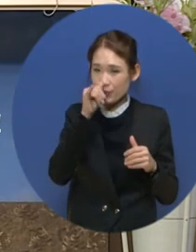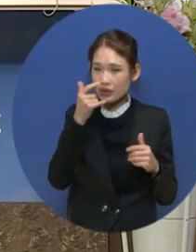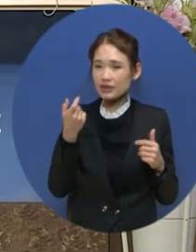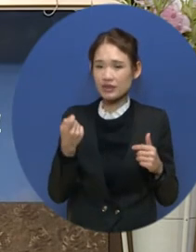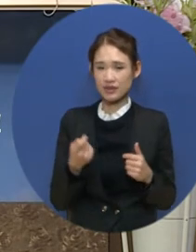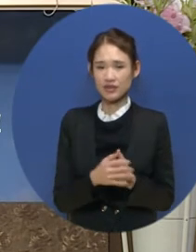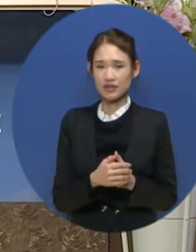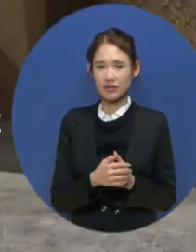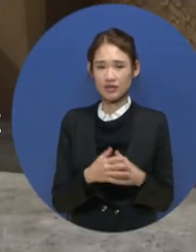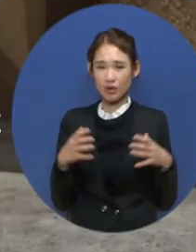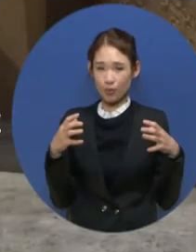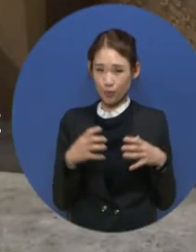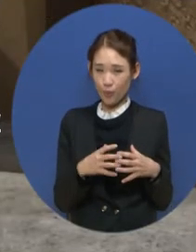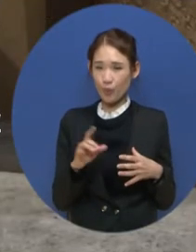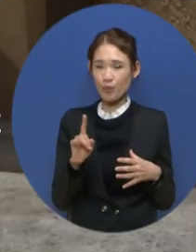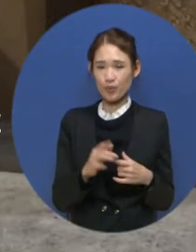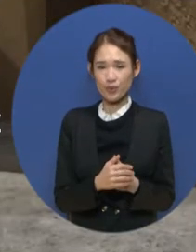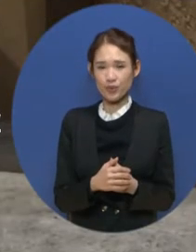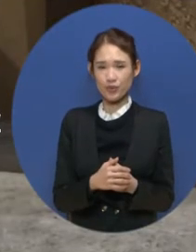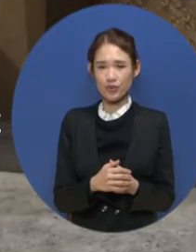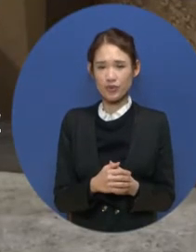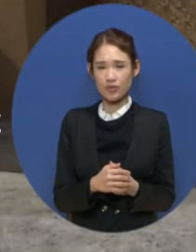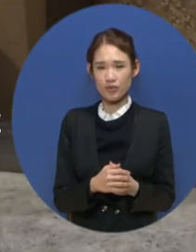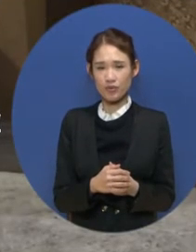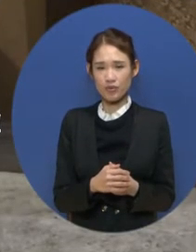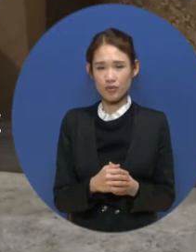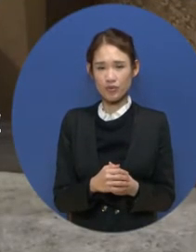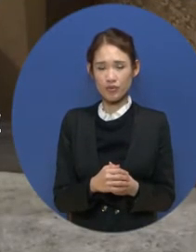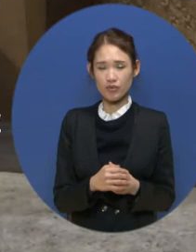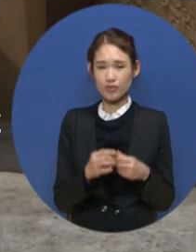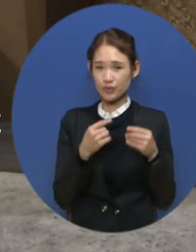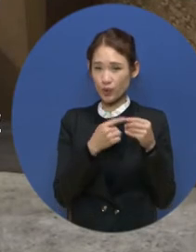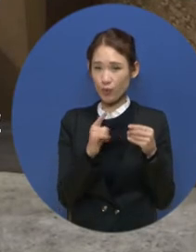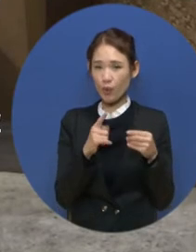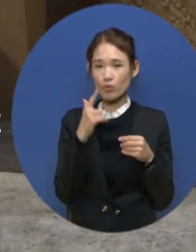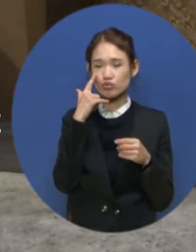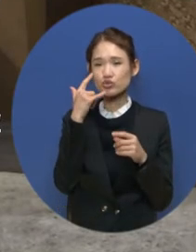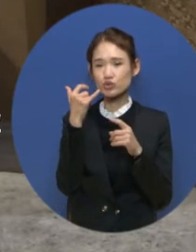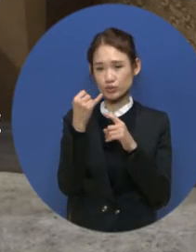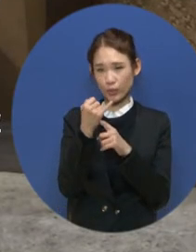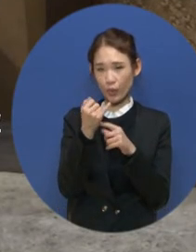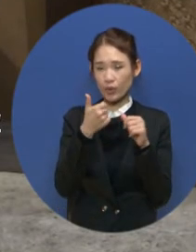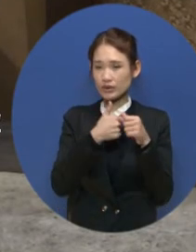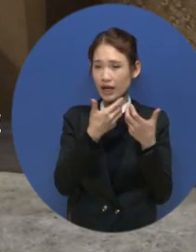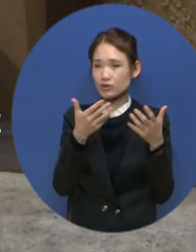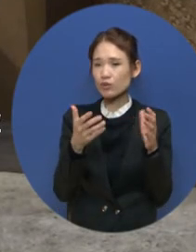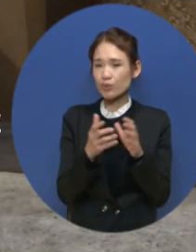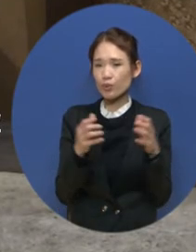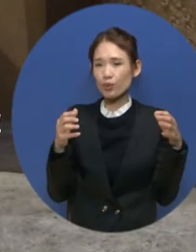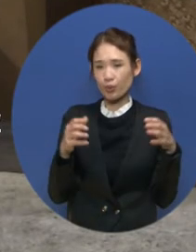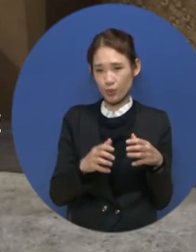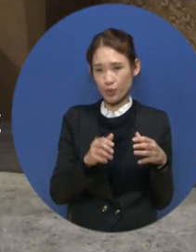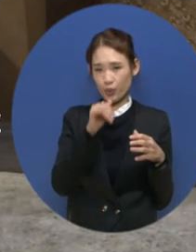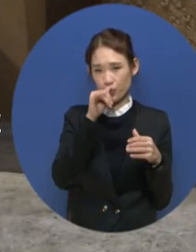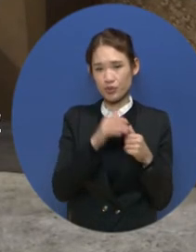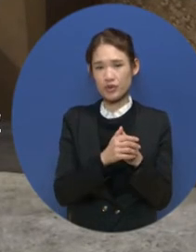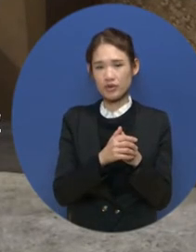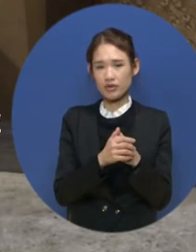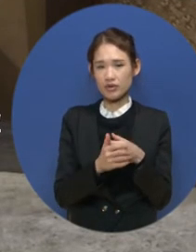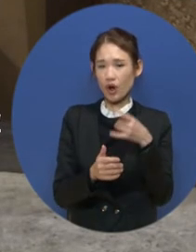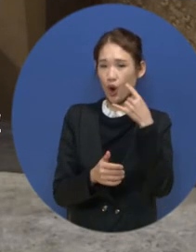뭐 이런 모임은 어떤 것들이 또 있나요 네 이제 우선은 부모 자주 모임이 있습니다 스 이제